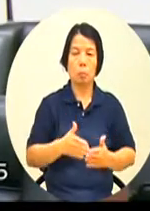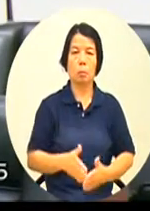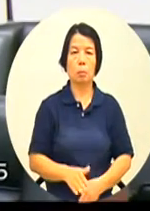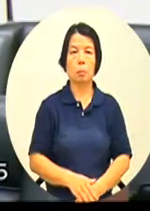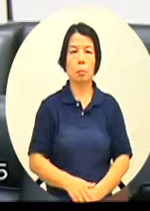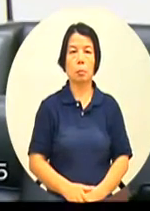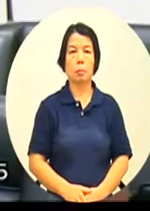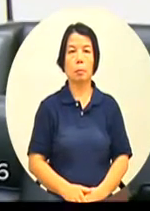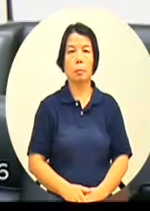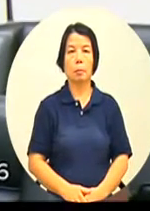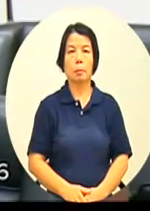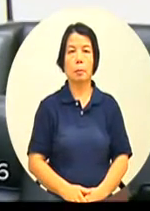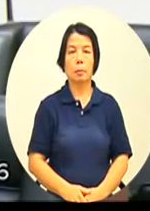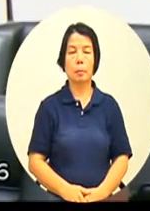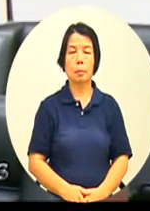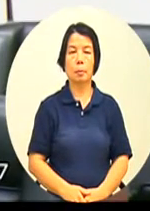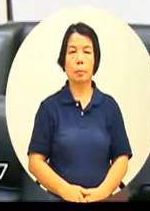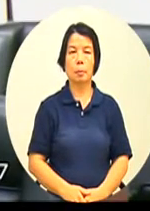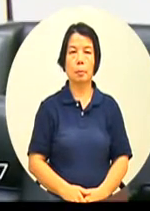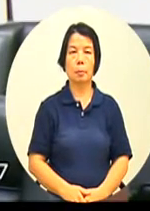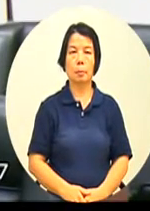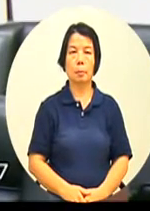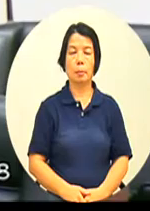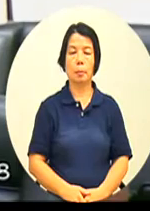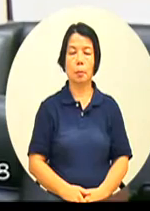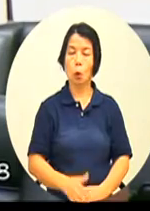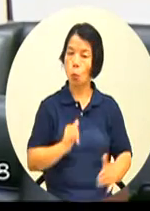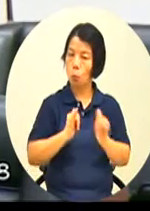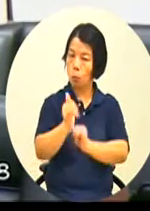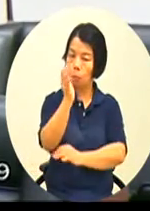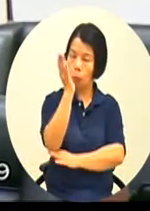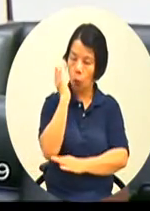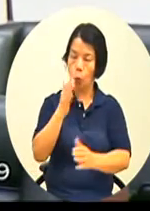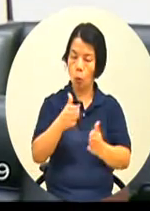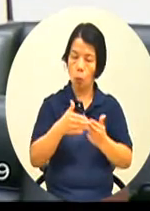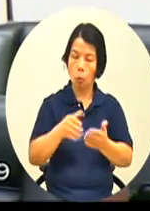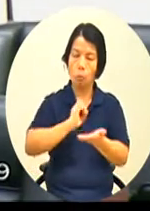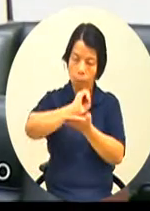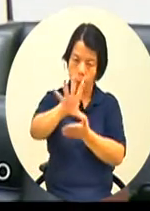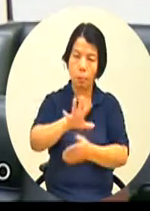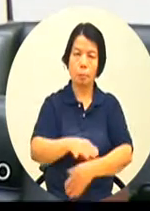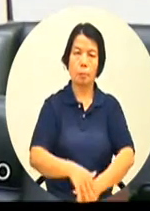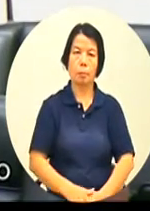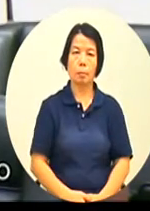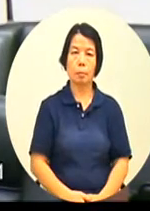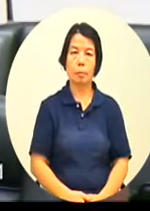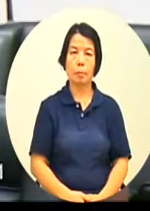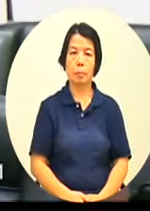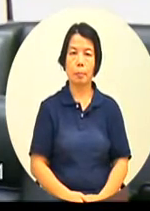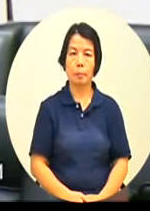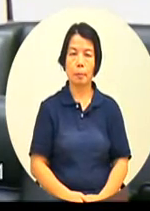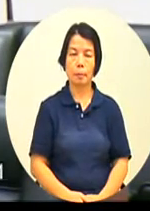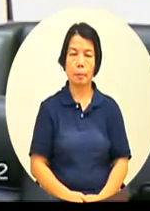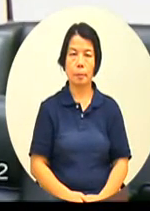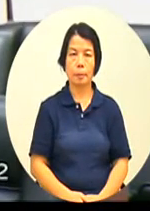以这个是必须要在这边赶快跟民政局这边来提出来。那我讲一个，如果说要在民政部门里